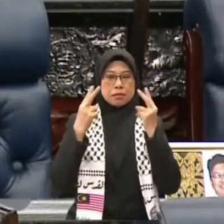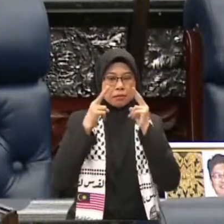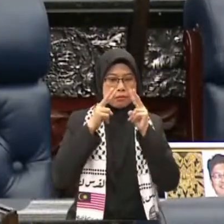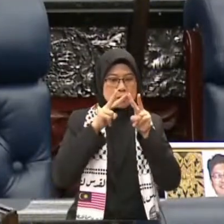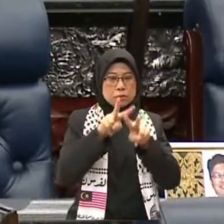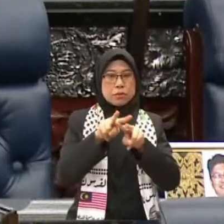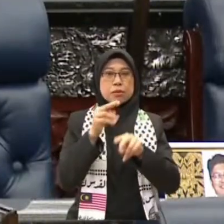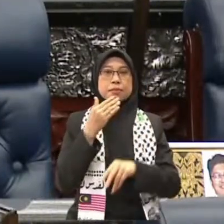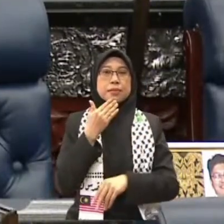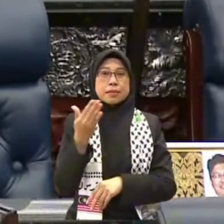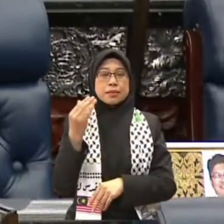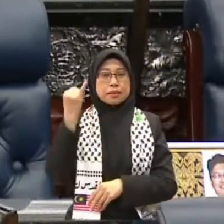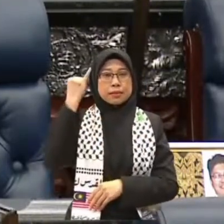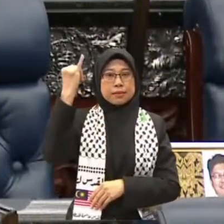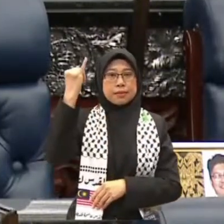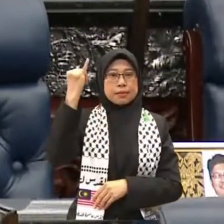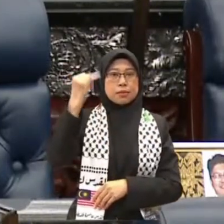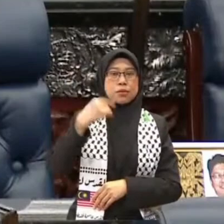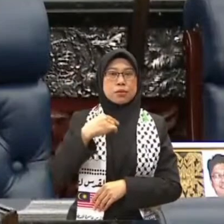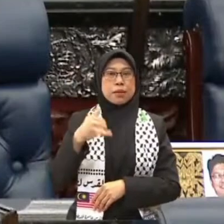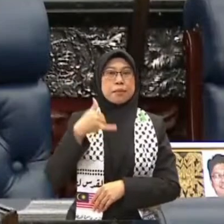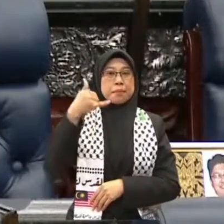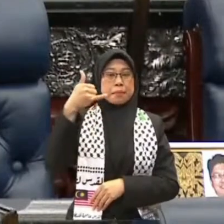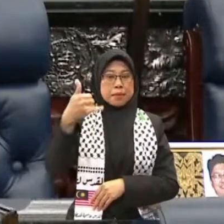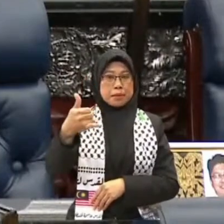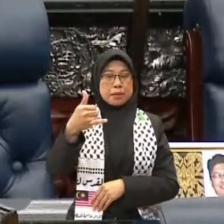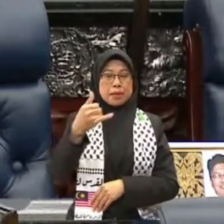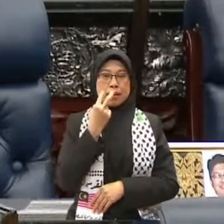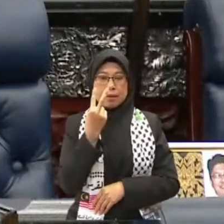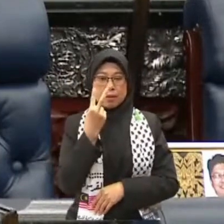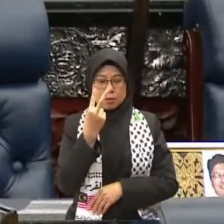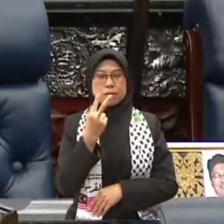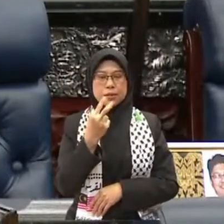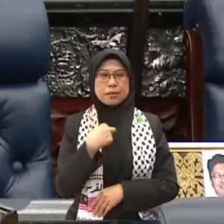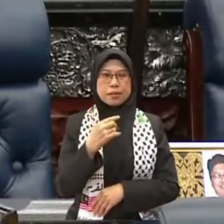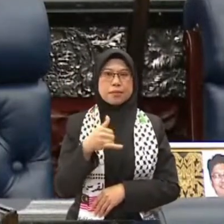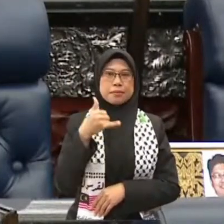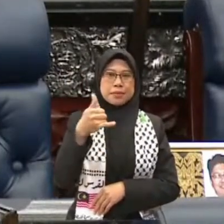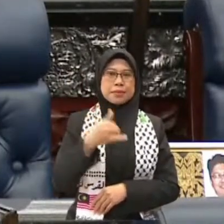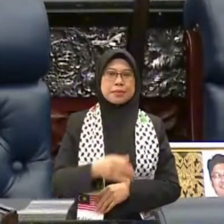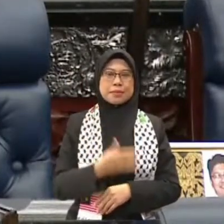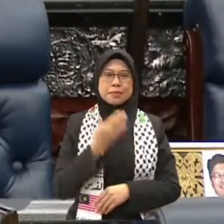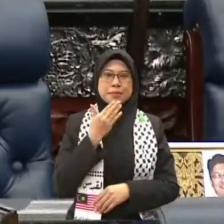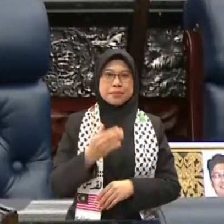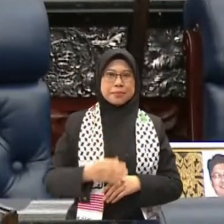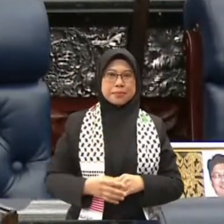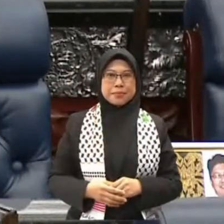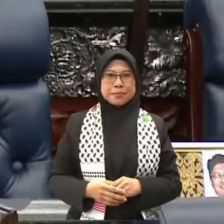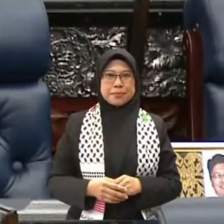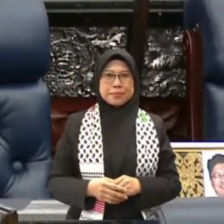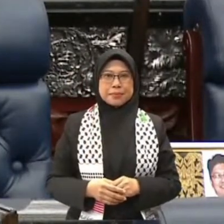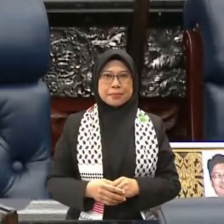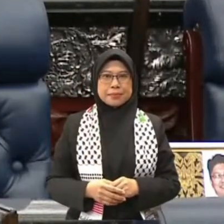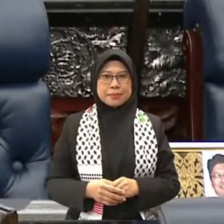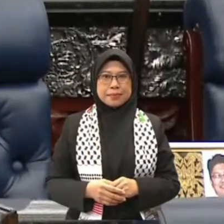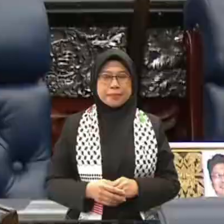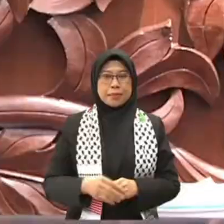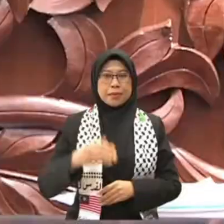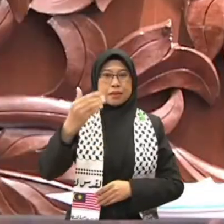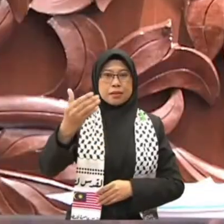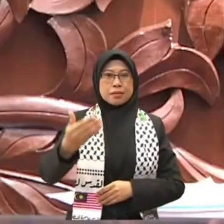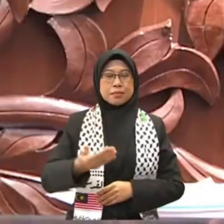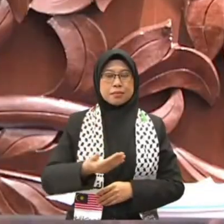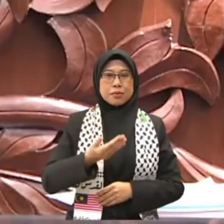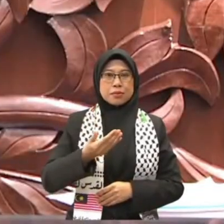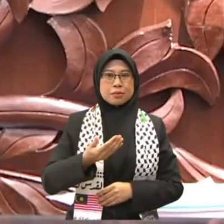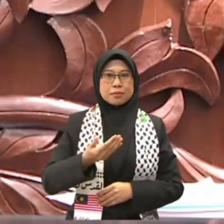dan terima kasih atas cadangan untuk saya pergi tengok, dan saya akan pergi tengok. No problem. Terima kasih. Yang Umat, yang saya jemput Tuan Pak